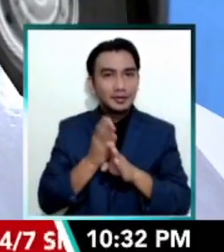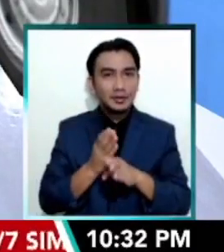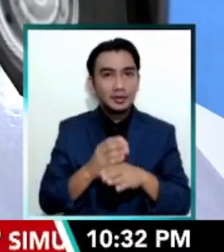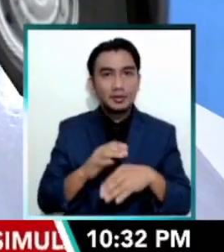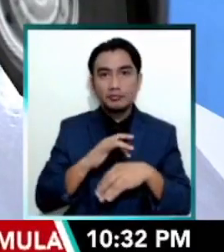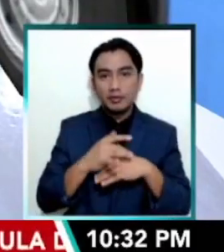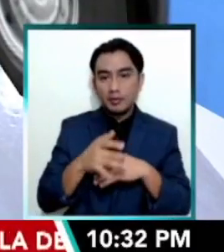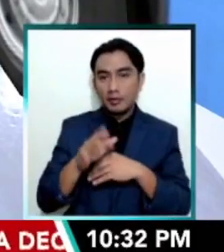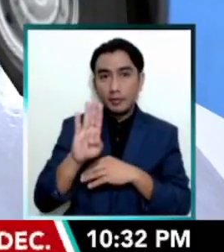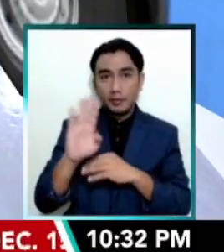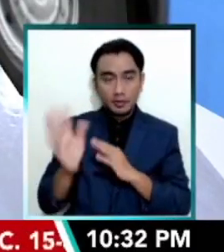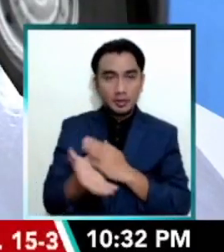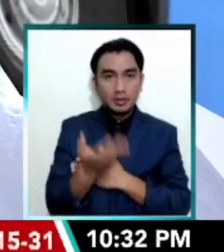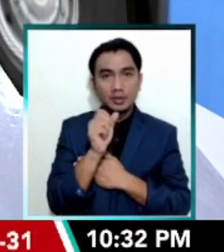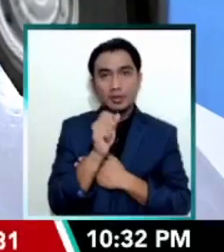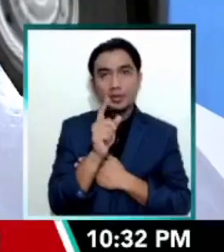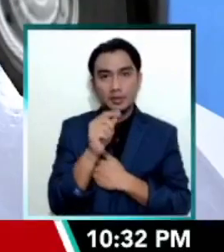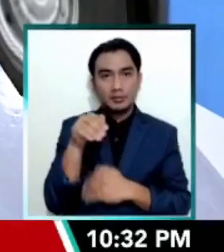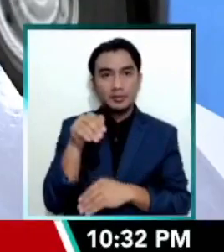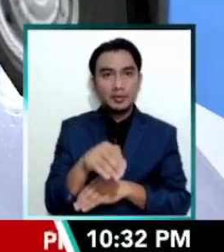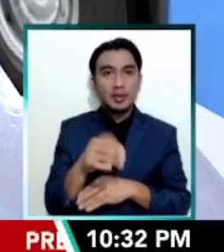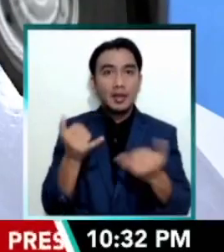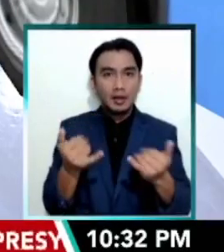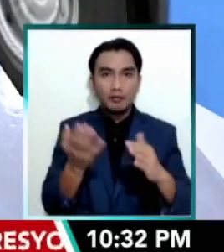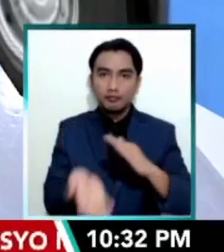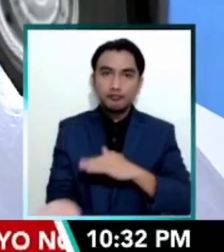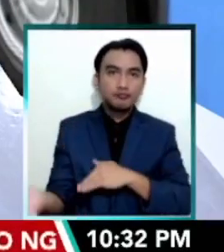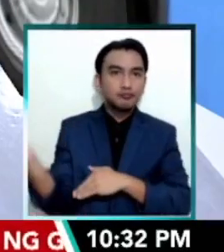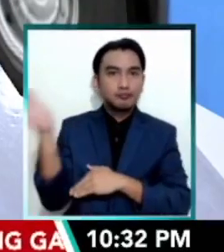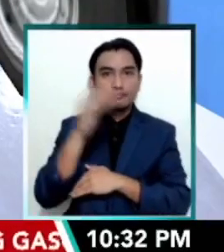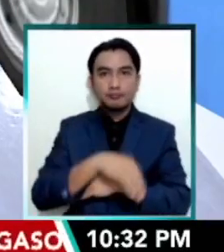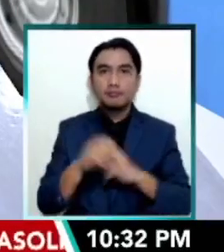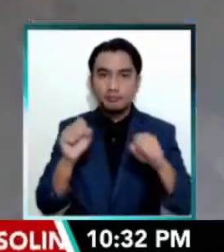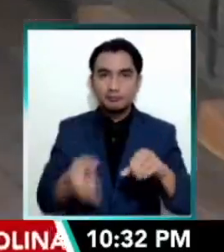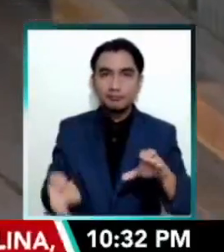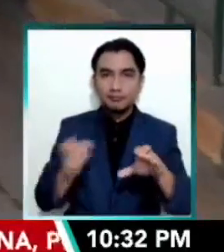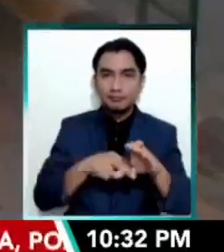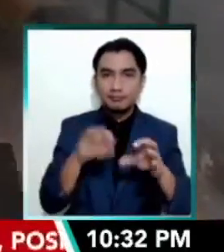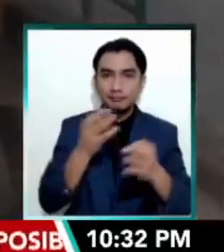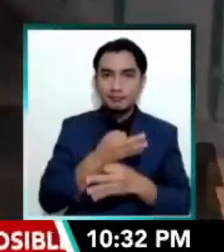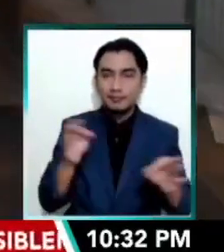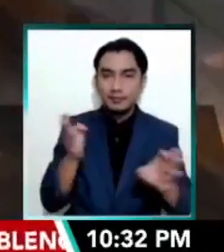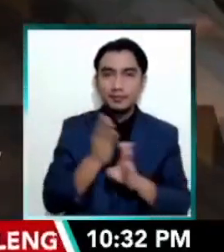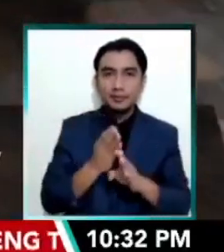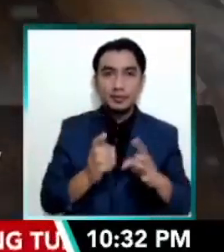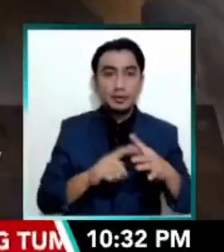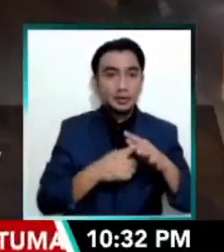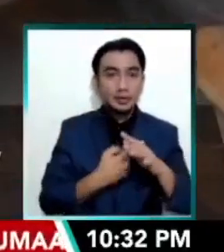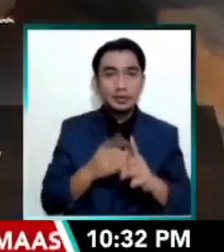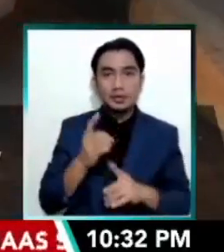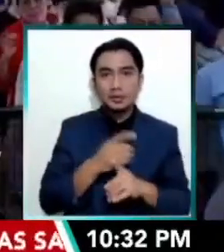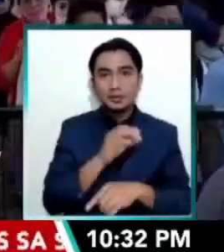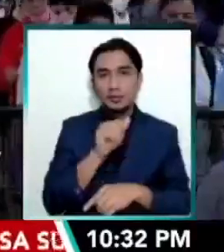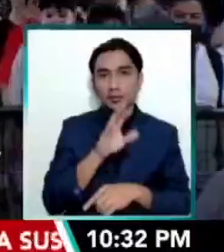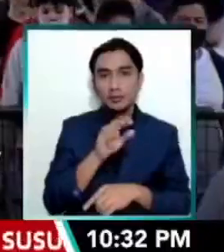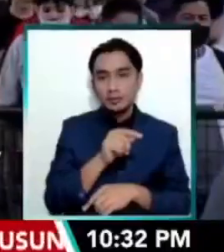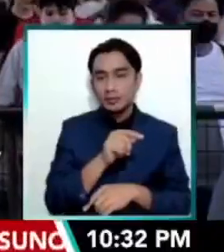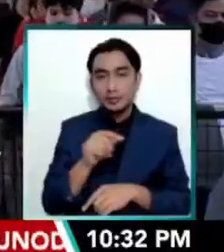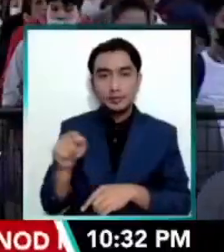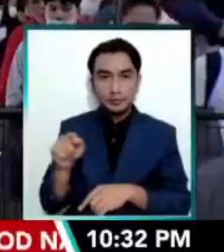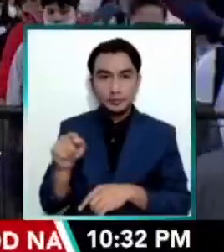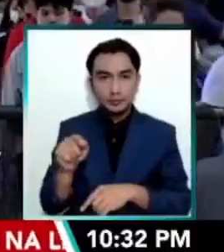11 p.m. gagawing 24 oras. Simula yan sa December 15 at tatagal hanggang katapusan ng